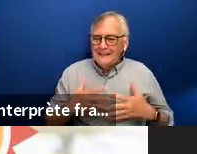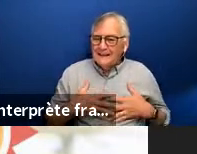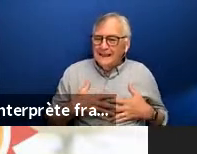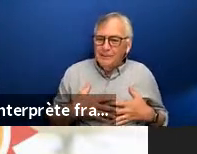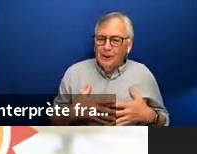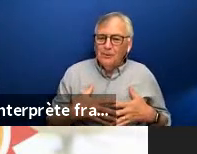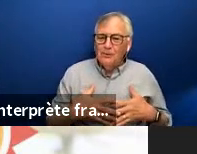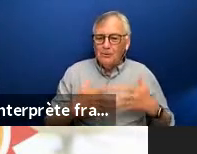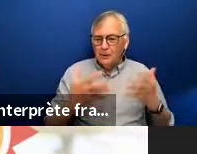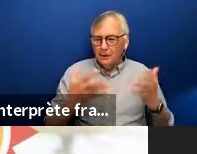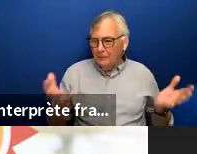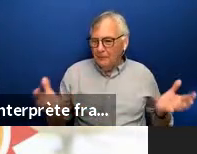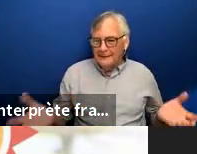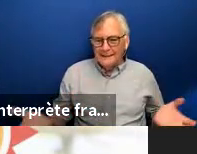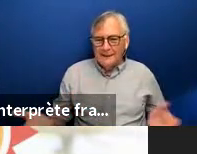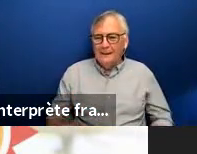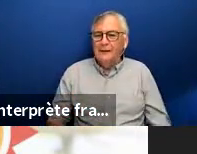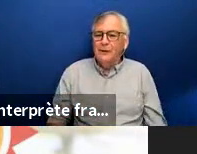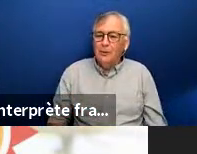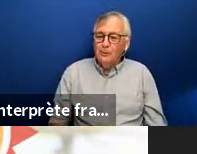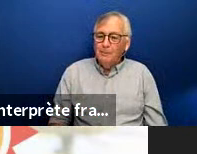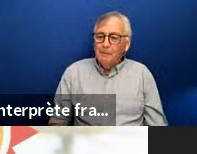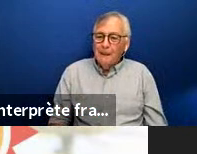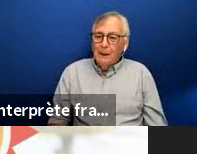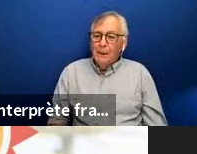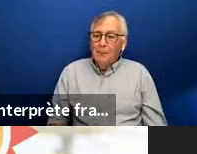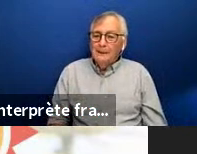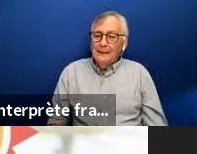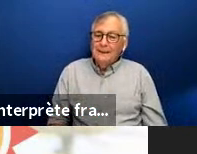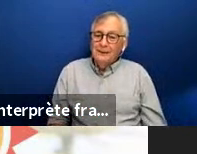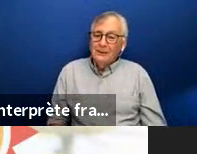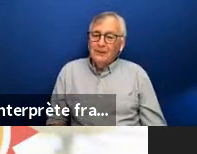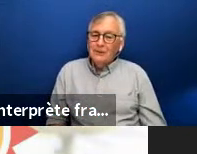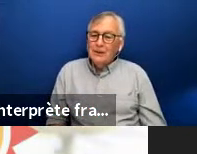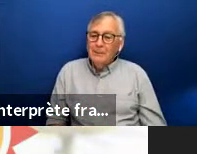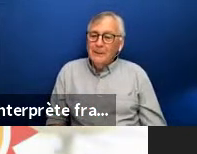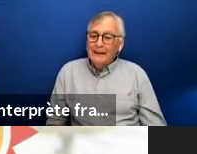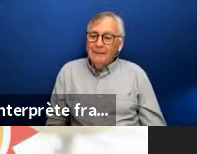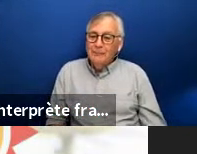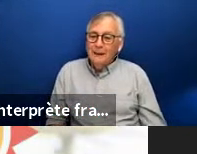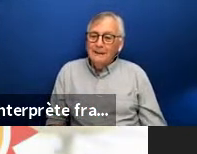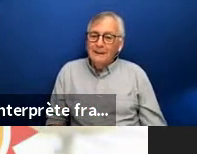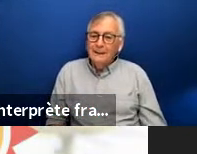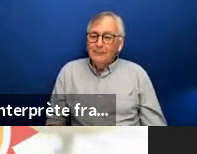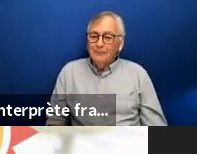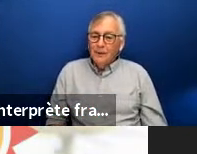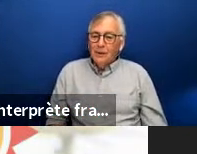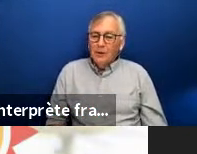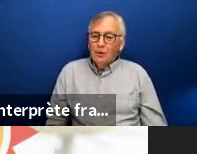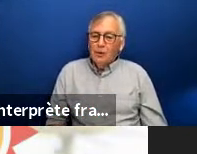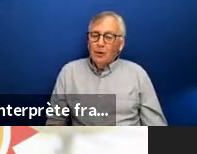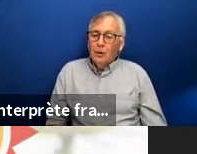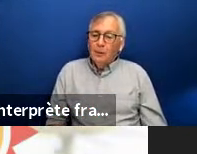si la santé est bonne, tout le monde va bien, c'est merveilleux. Peut-être j'aimerais vous demander